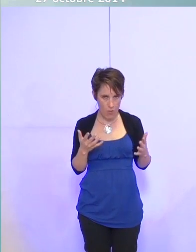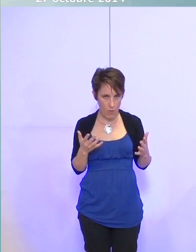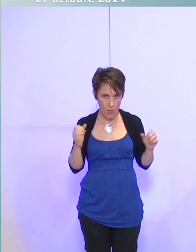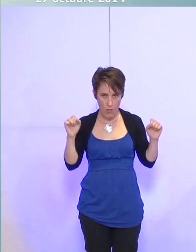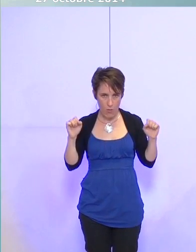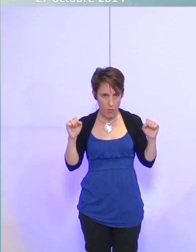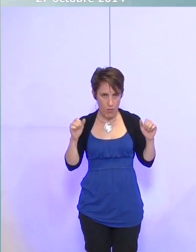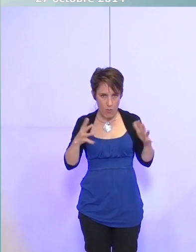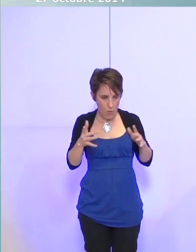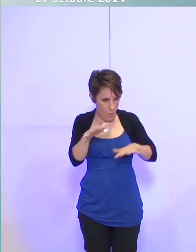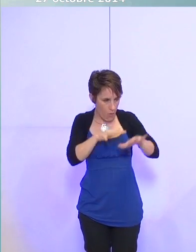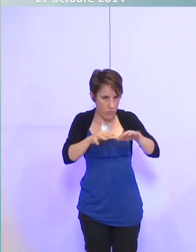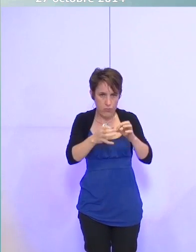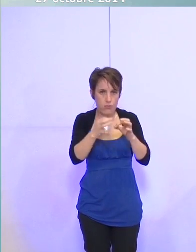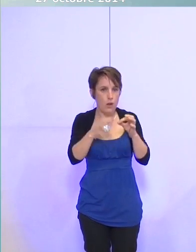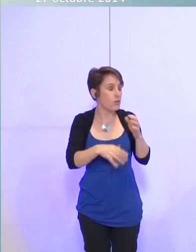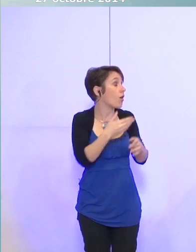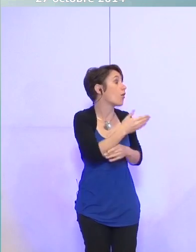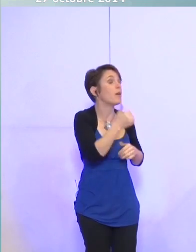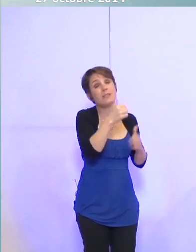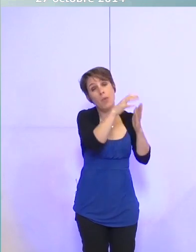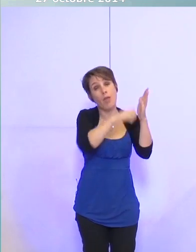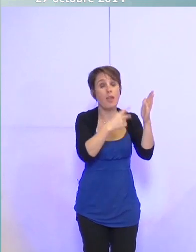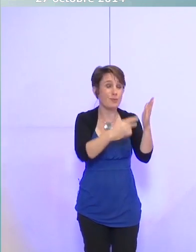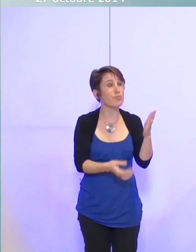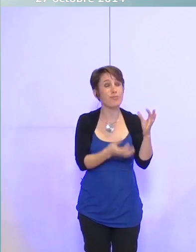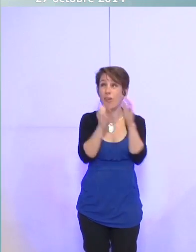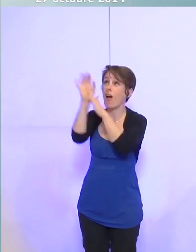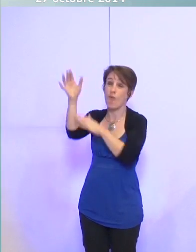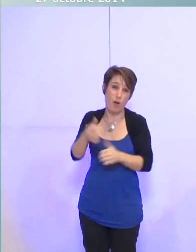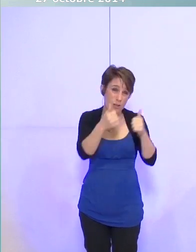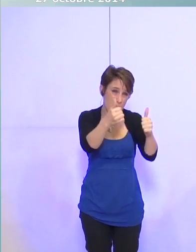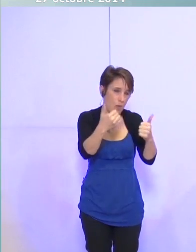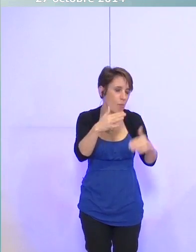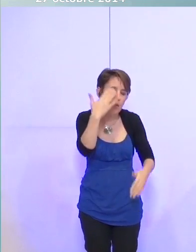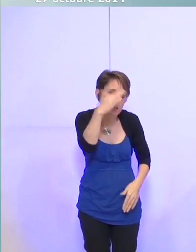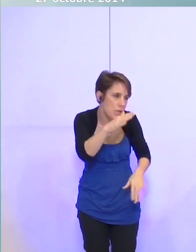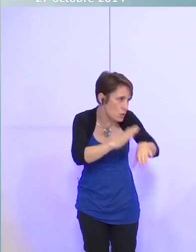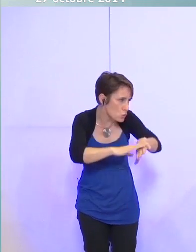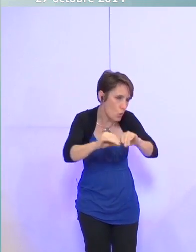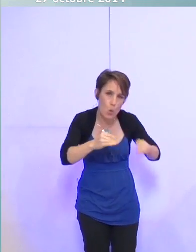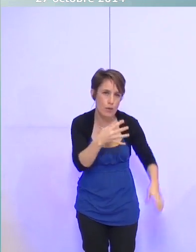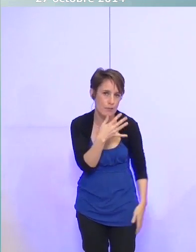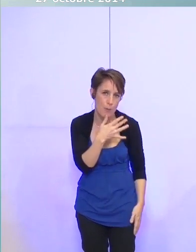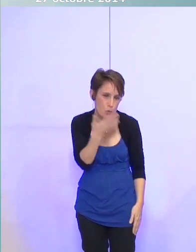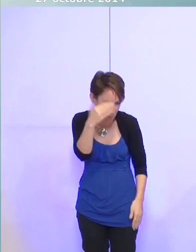voulez, c'est très bien d'écrire ça, mais vous savez très bien que ça n'est pas possible. vu le contexte. Voilà ce que je voulais vous